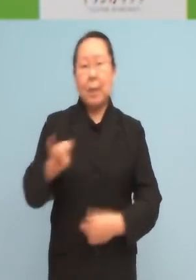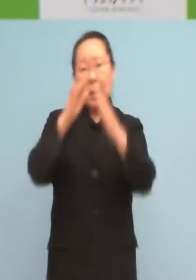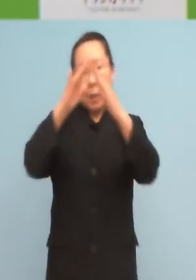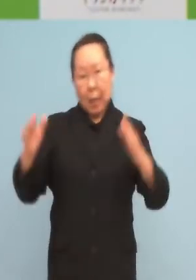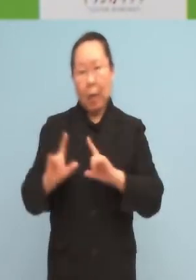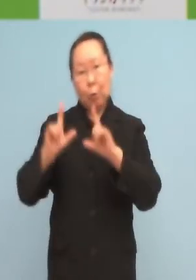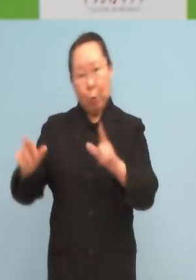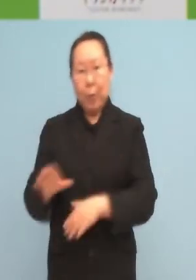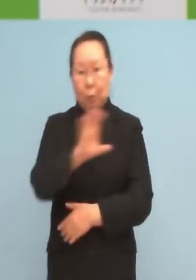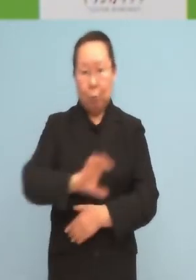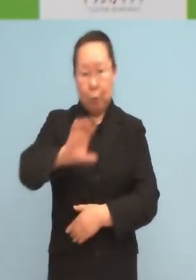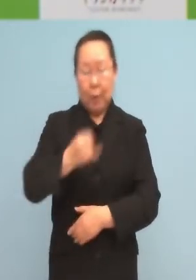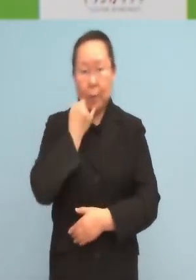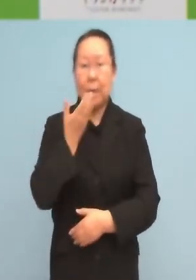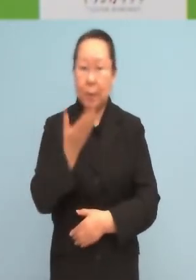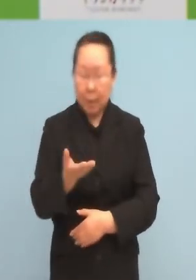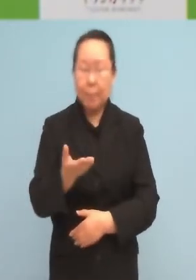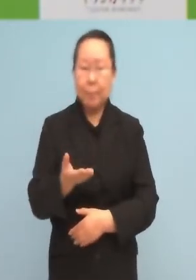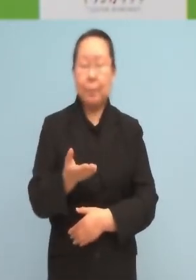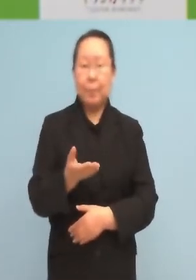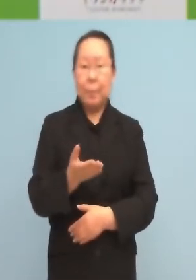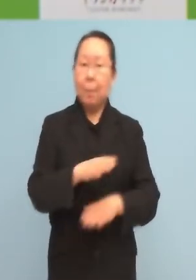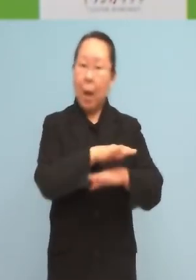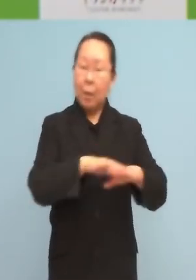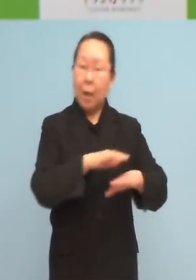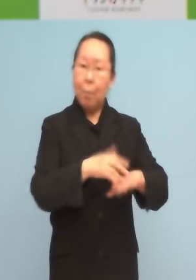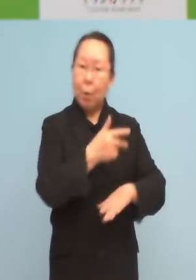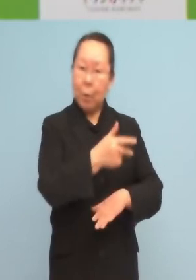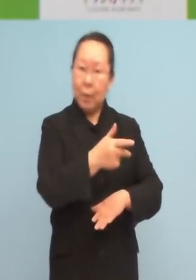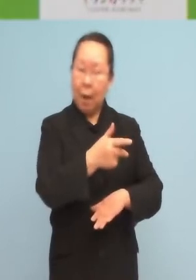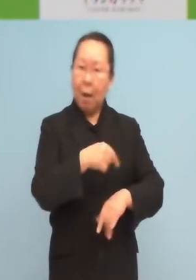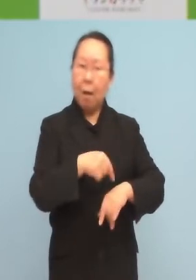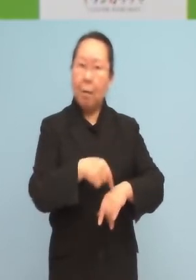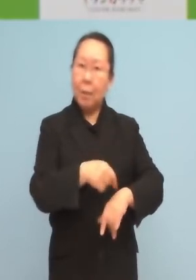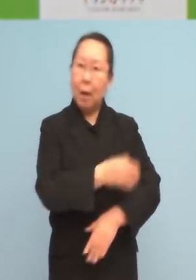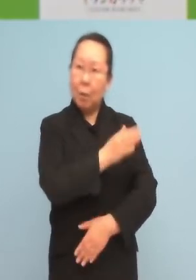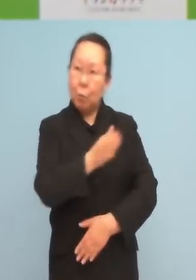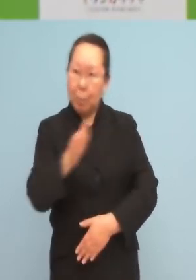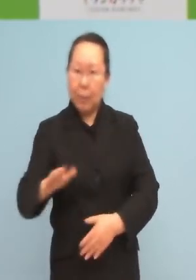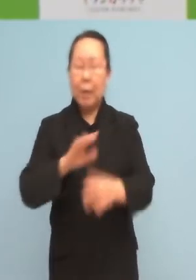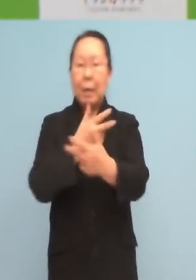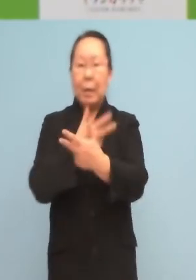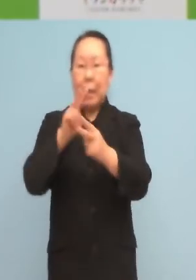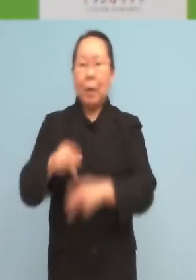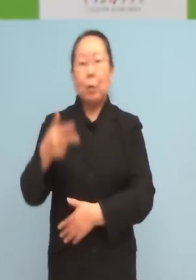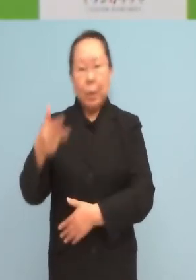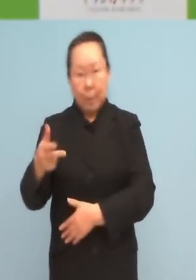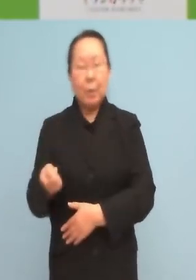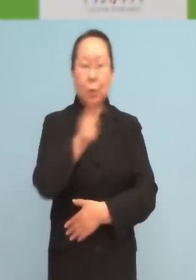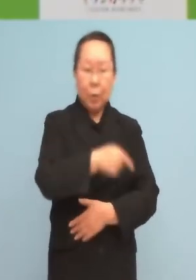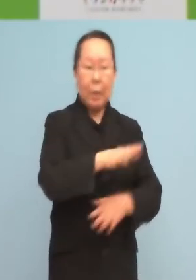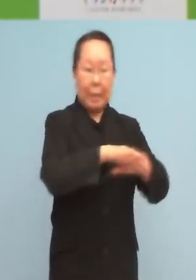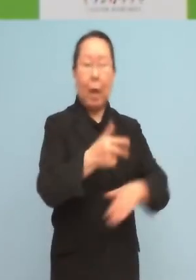ません。 まあ、札幌市さん、時系列的に言うと北広島市さん、札幌市さん、